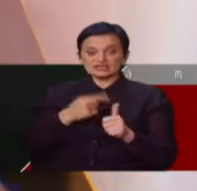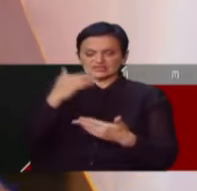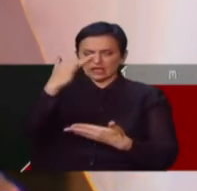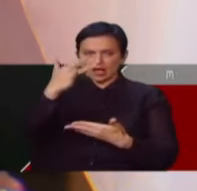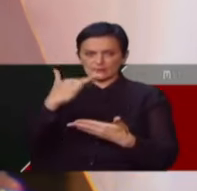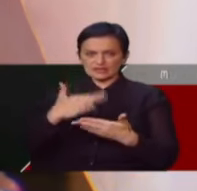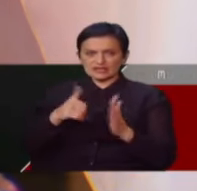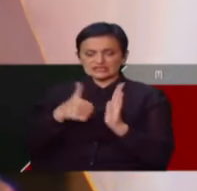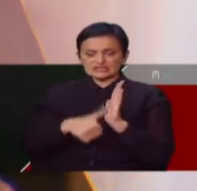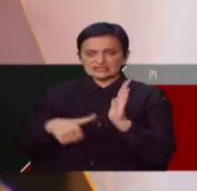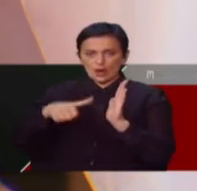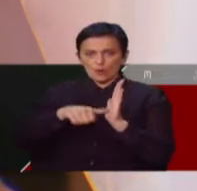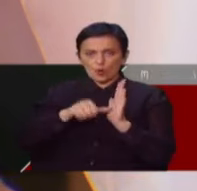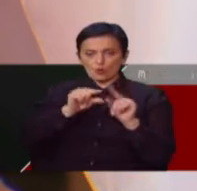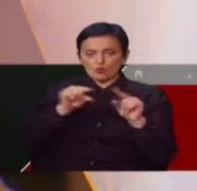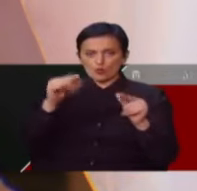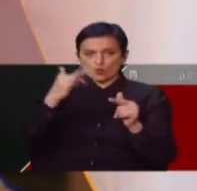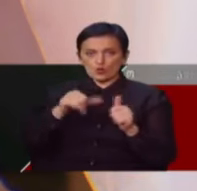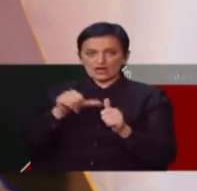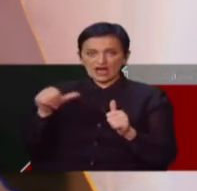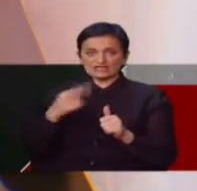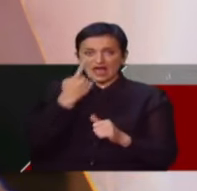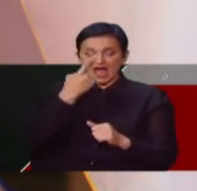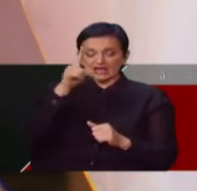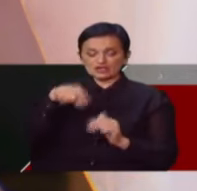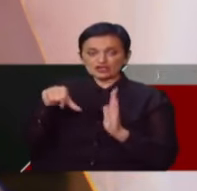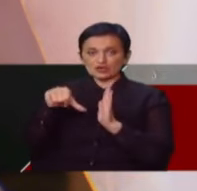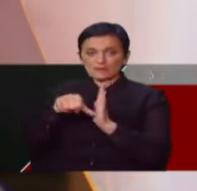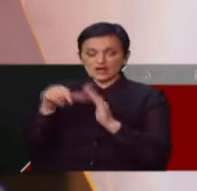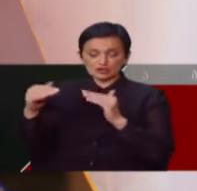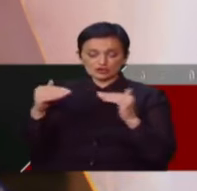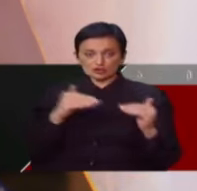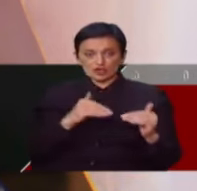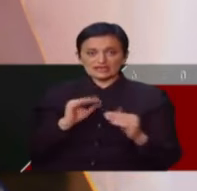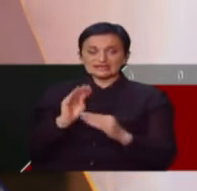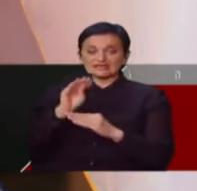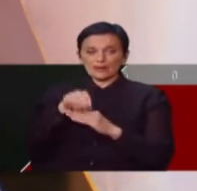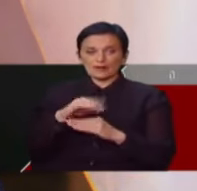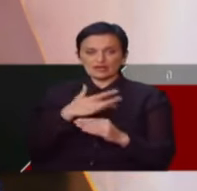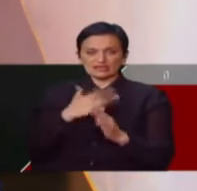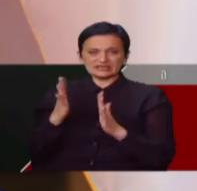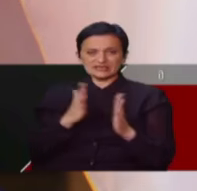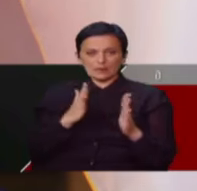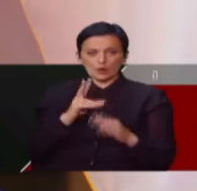ჩამოთვლილი 66 მუხლის გარდა 1 მეექვსედით შემცირდება დამატებით დაახლოებით